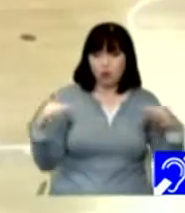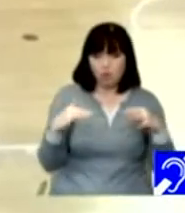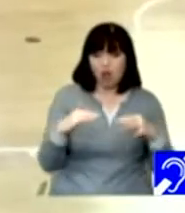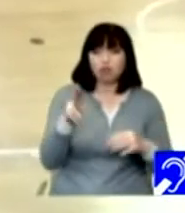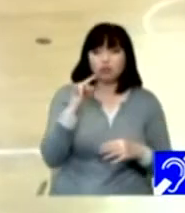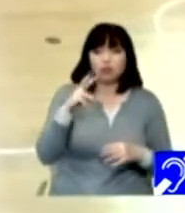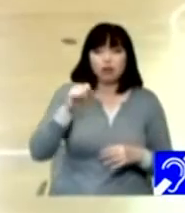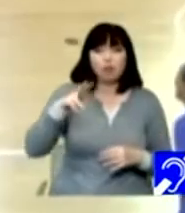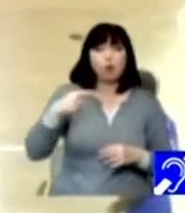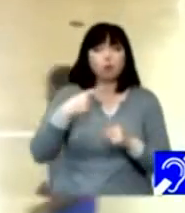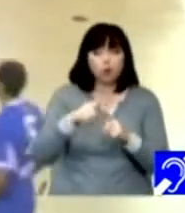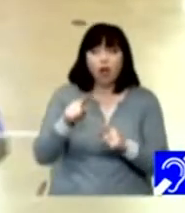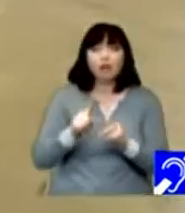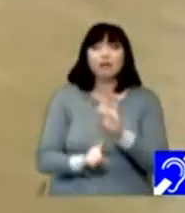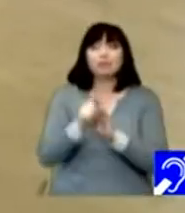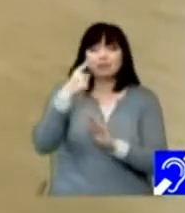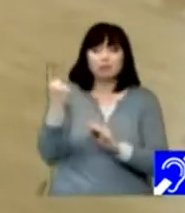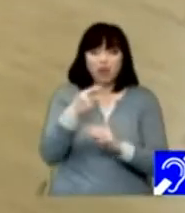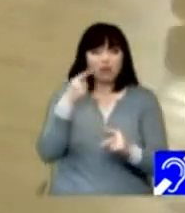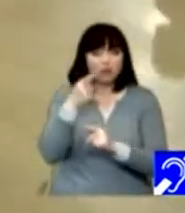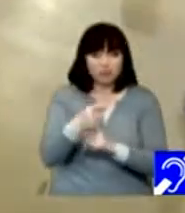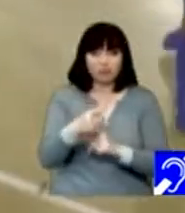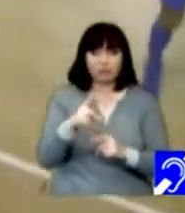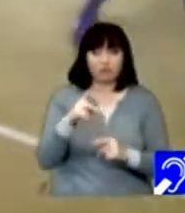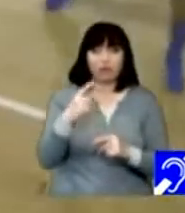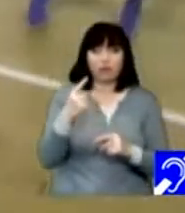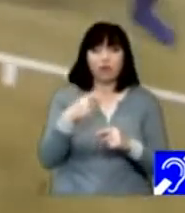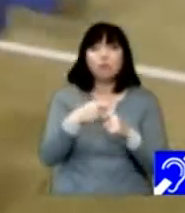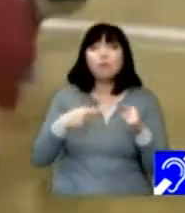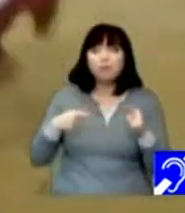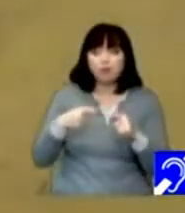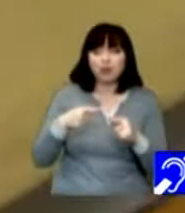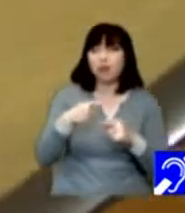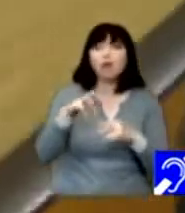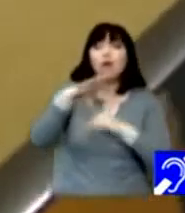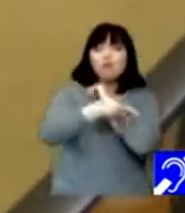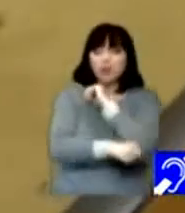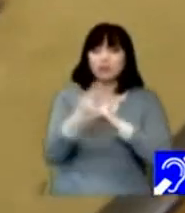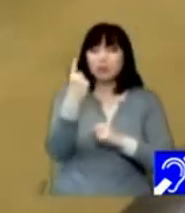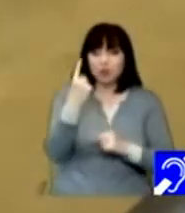Au deschis scorul abia la mijlocul primei reprize prin Ion Untilov.